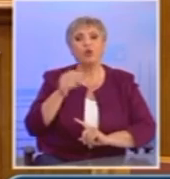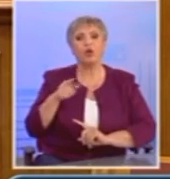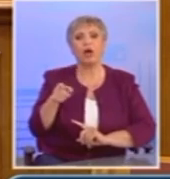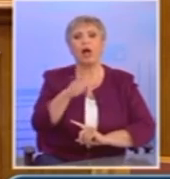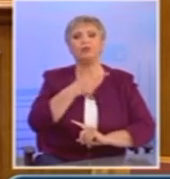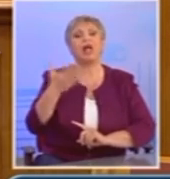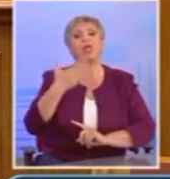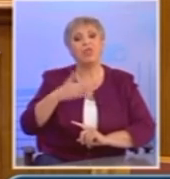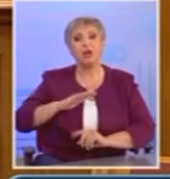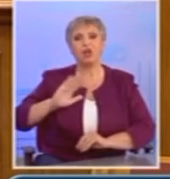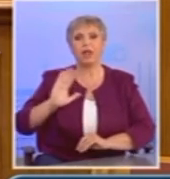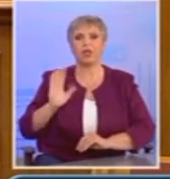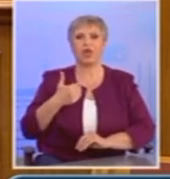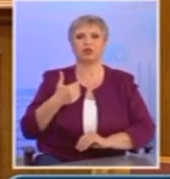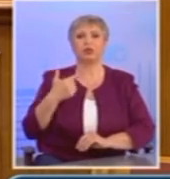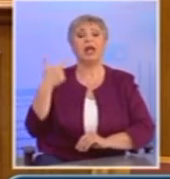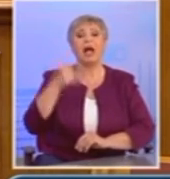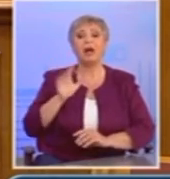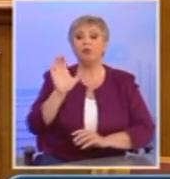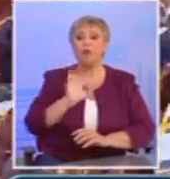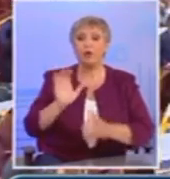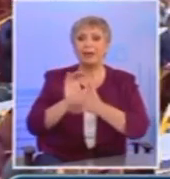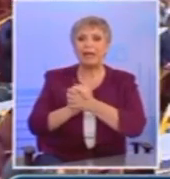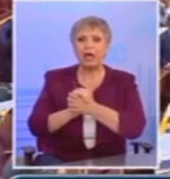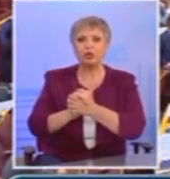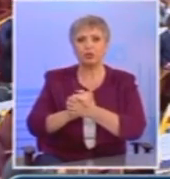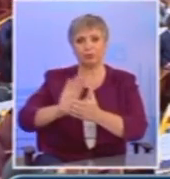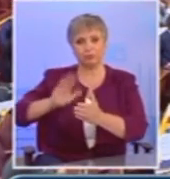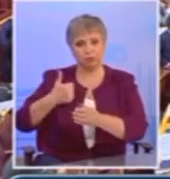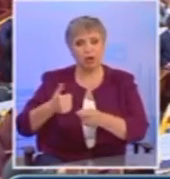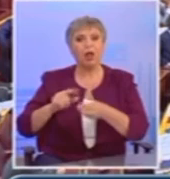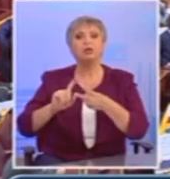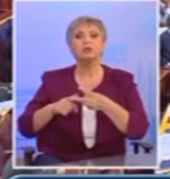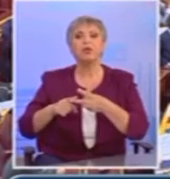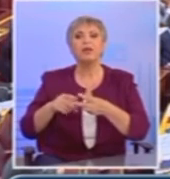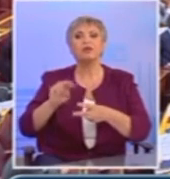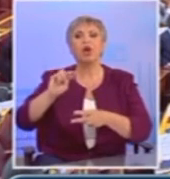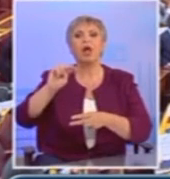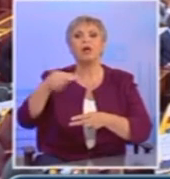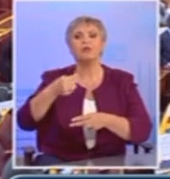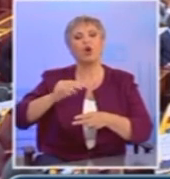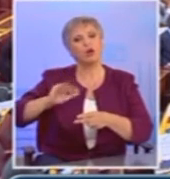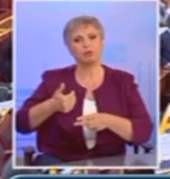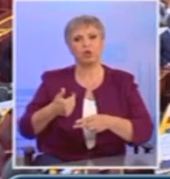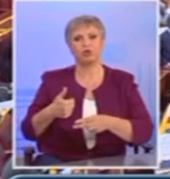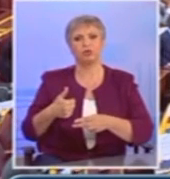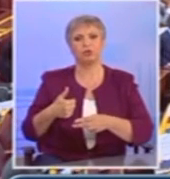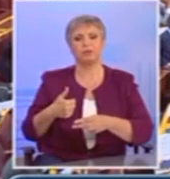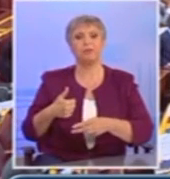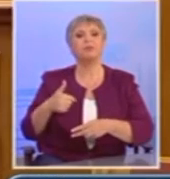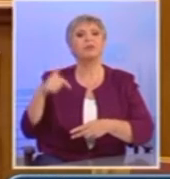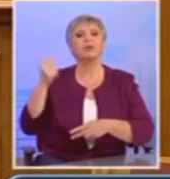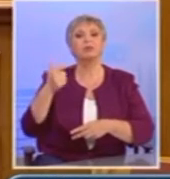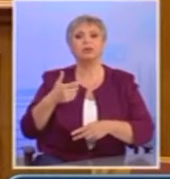εκτός ευρώ. Ο Πρωθυπουργός της Γαλλίας, ο Μανουέλ Βάλς, ο οποίος μιλώντας στη Γαλλική Εθνοσυνέλευση